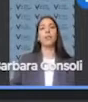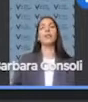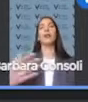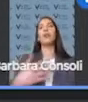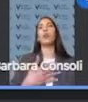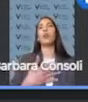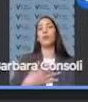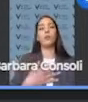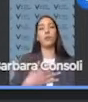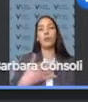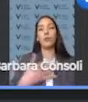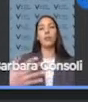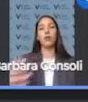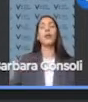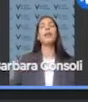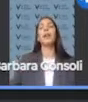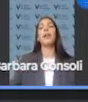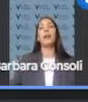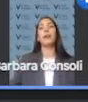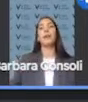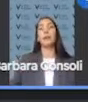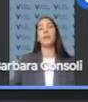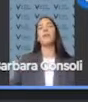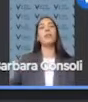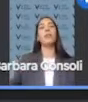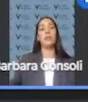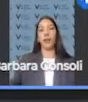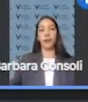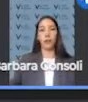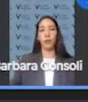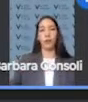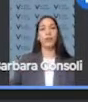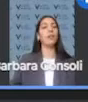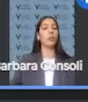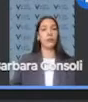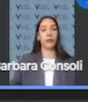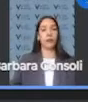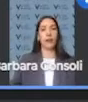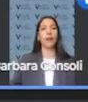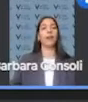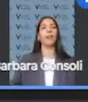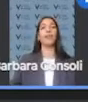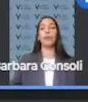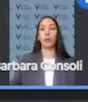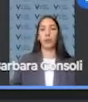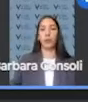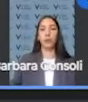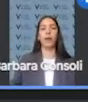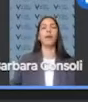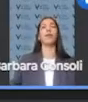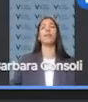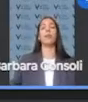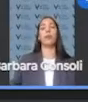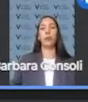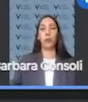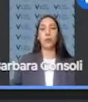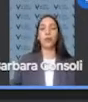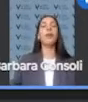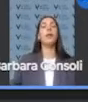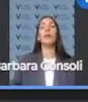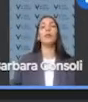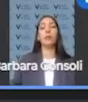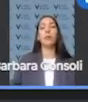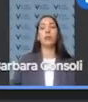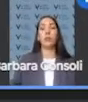la mia esperienza, ciò che vi consiglio è di vivere la vita universitaria, l'ambiente universitario, seguite i